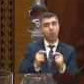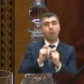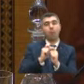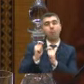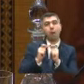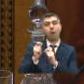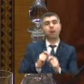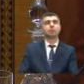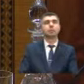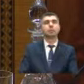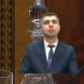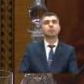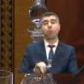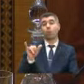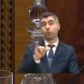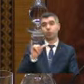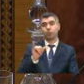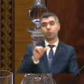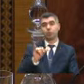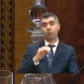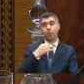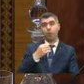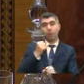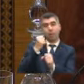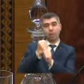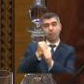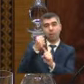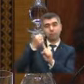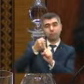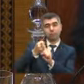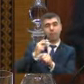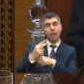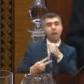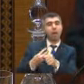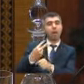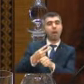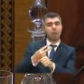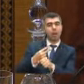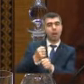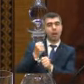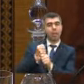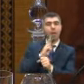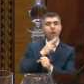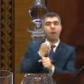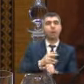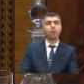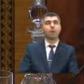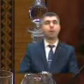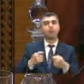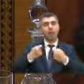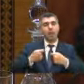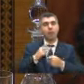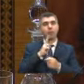حول ما هي أولويات الحكومة خلال السنتين المتبقيتين من عمر هذه الحكومة. سيد رئيس